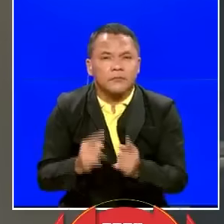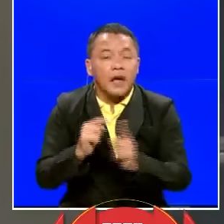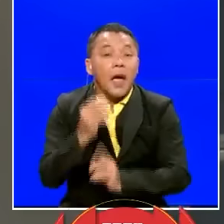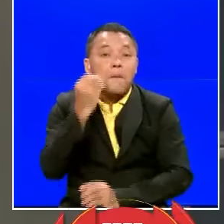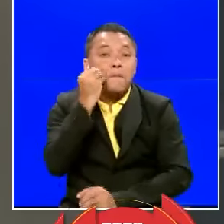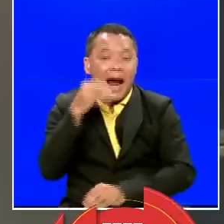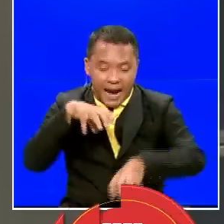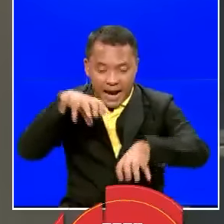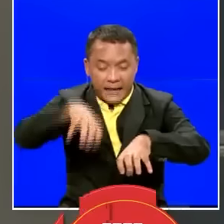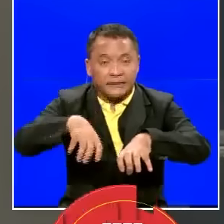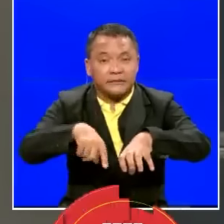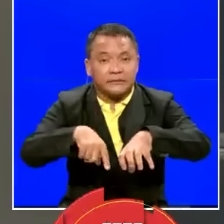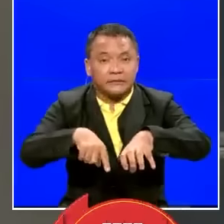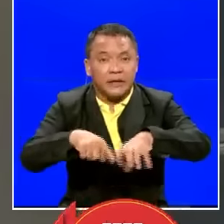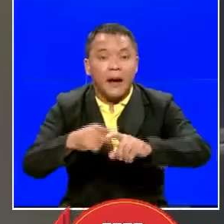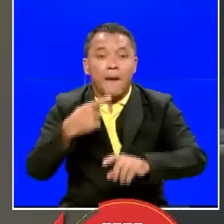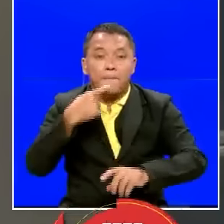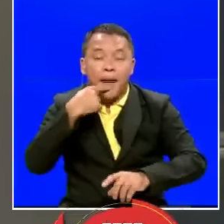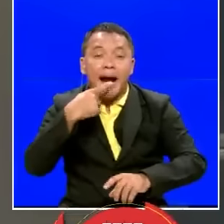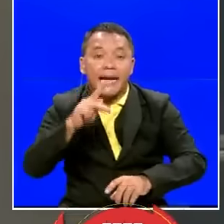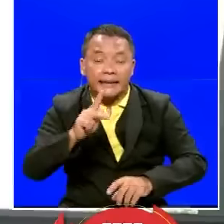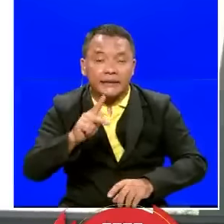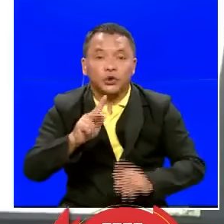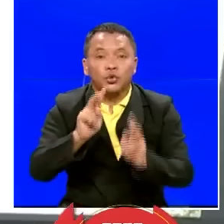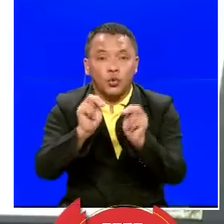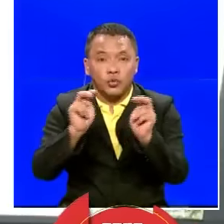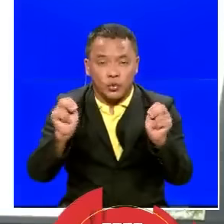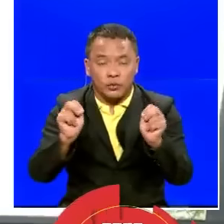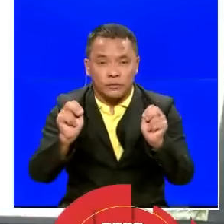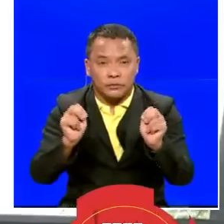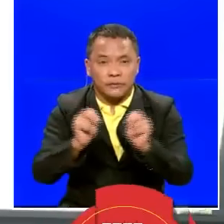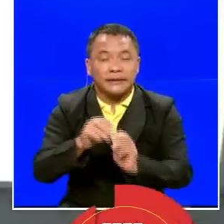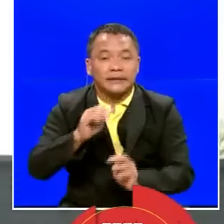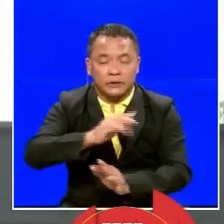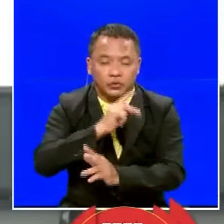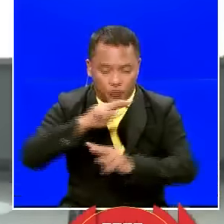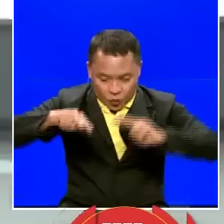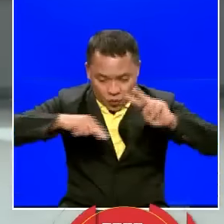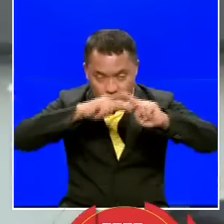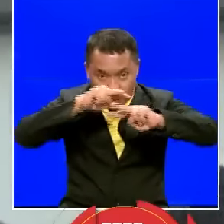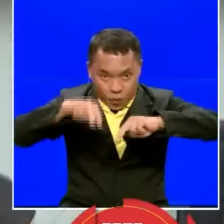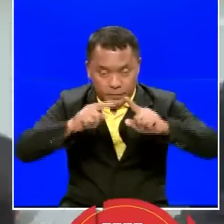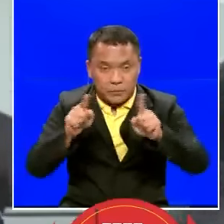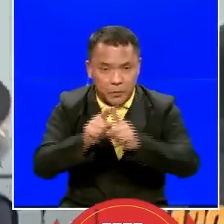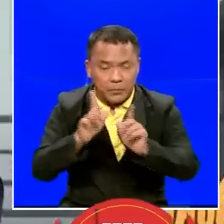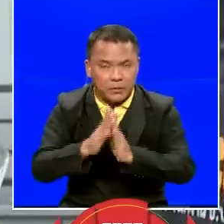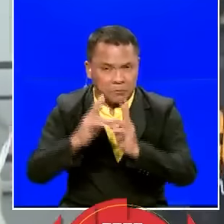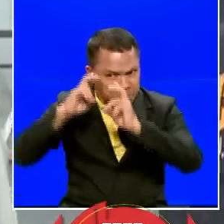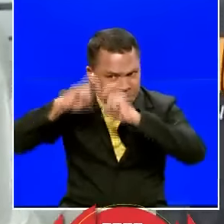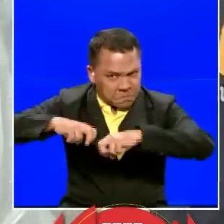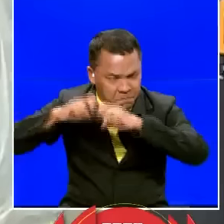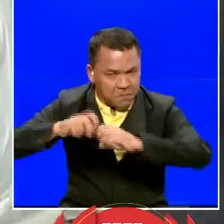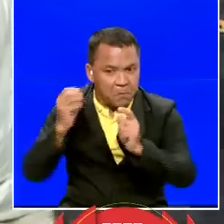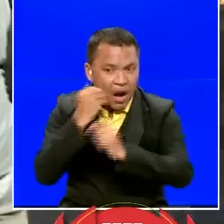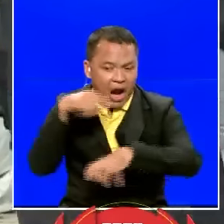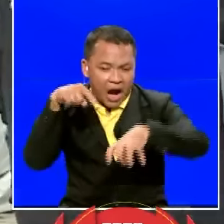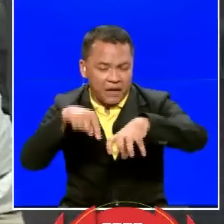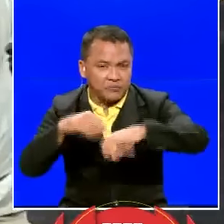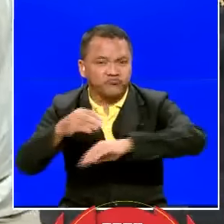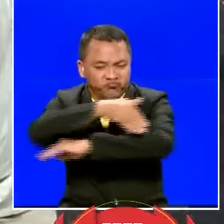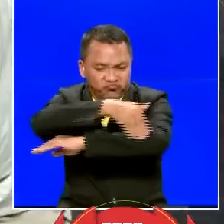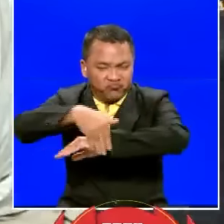จัดสรรตำบลบ้านใหม่ที่ปากเกร็ดนทบุรีเป็นจุดแรกเลยที่ 4ปเข้าไปตรวจคบเพราะว่าสืบทราบมาว่าเป็นบ้านของนาย